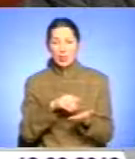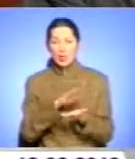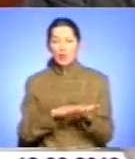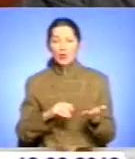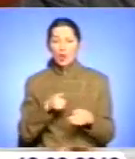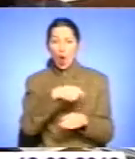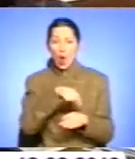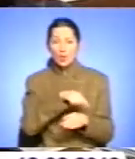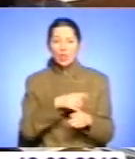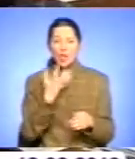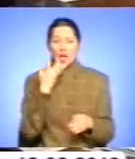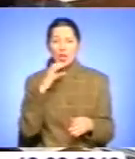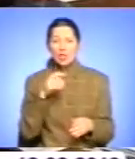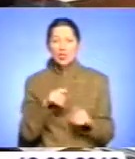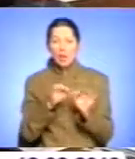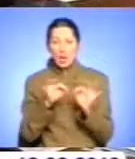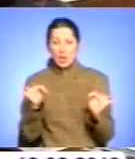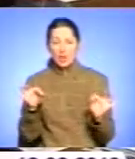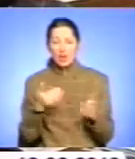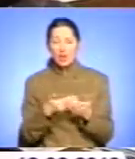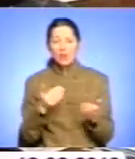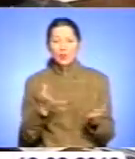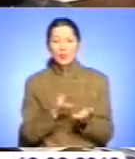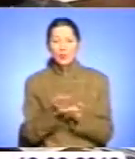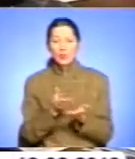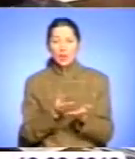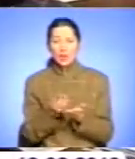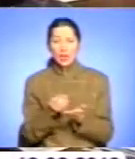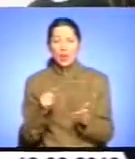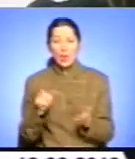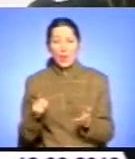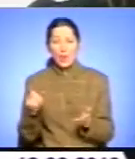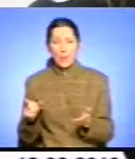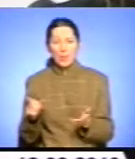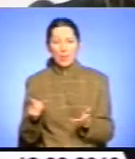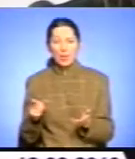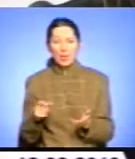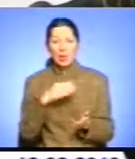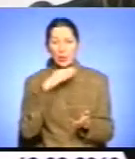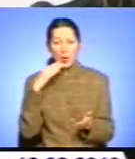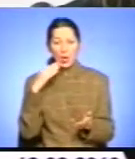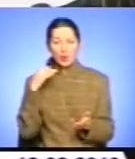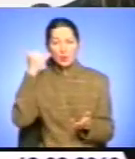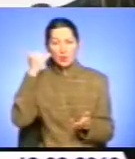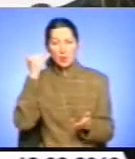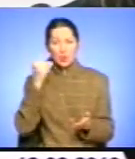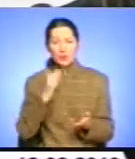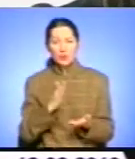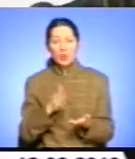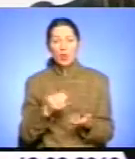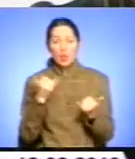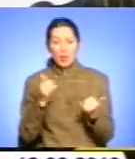гарячої лінії від платників податків чимало дзвінків. Є й незвичні запитання. Недавно прозвучав дзвінок